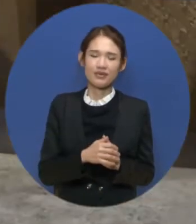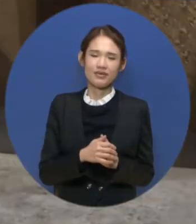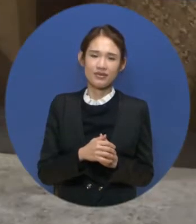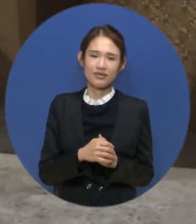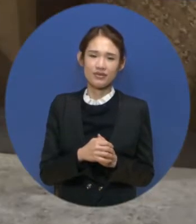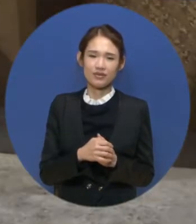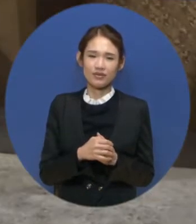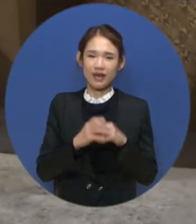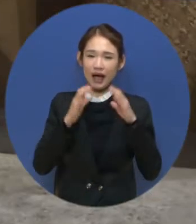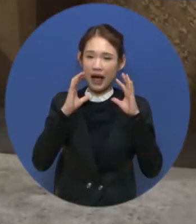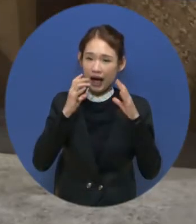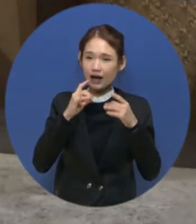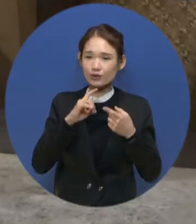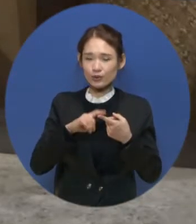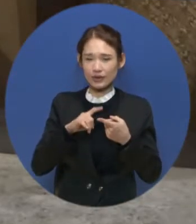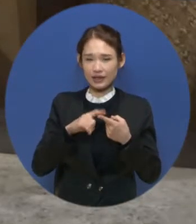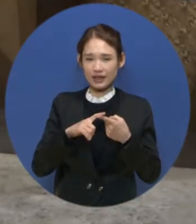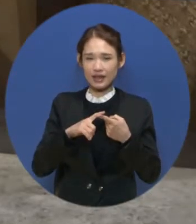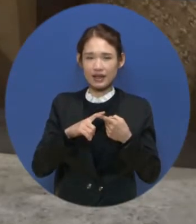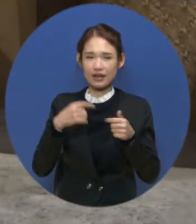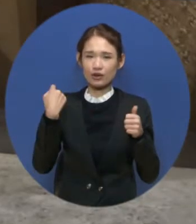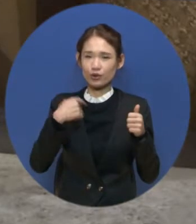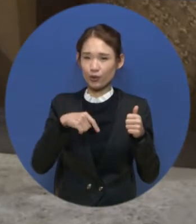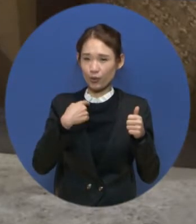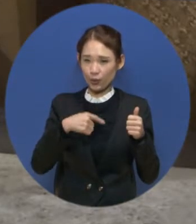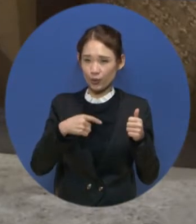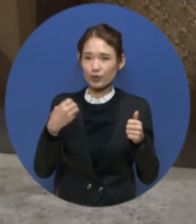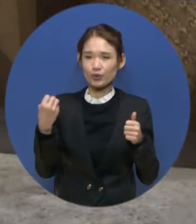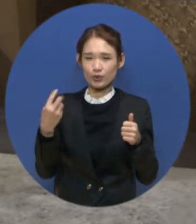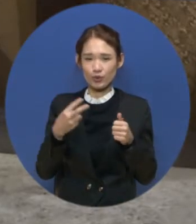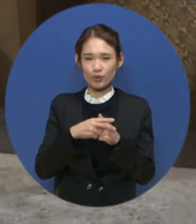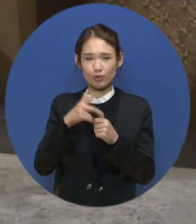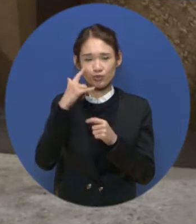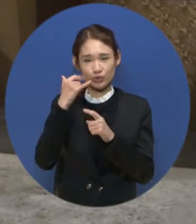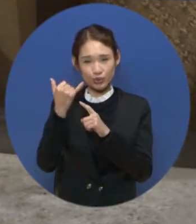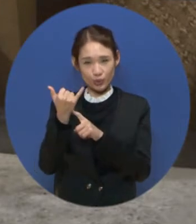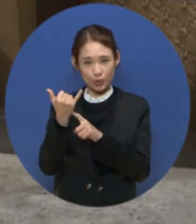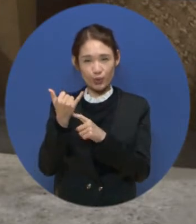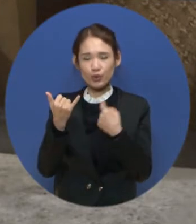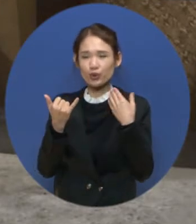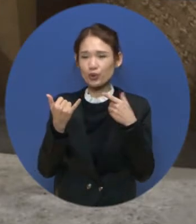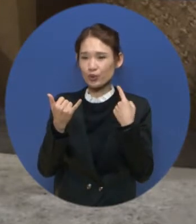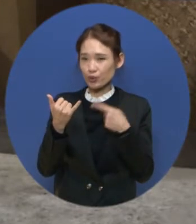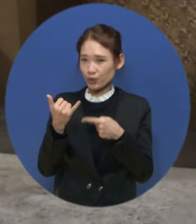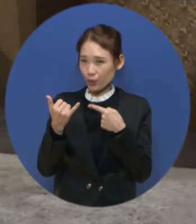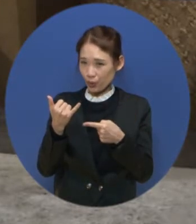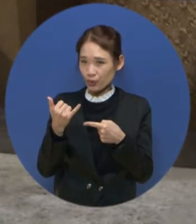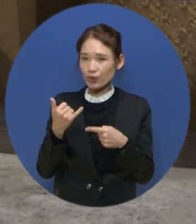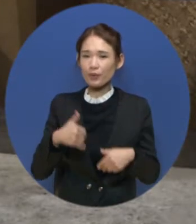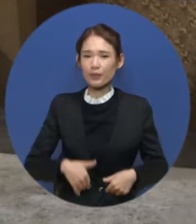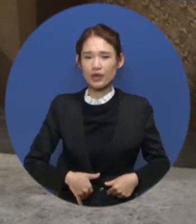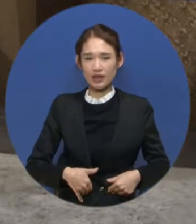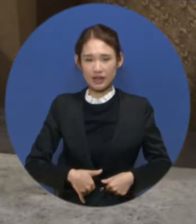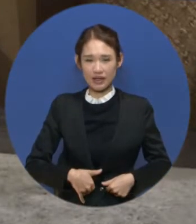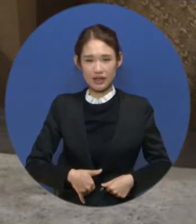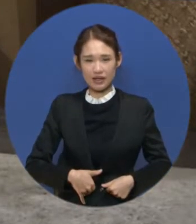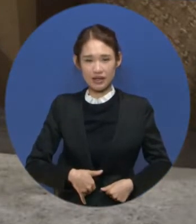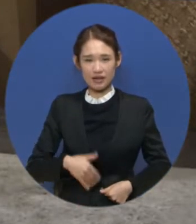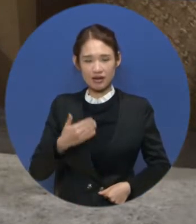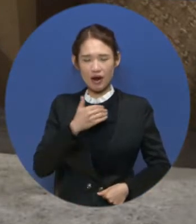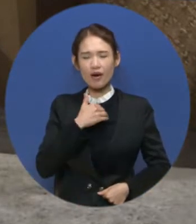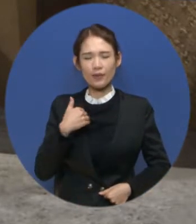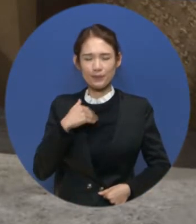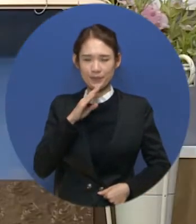있습니다. 그럼 그 아동들에 대한 교육뿐만 아니라 부모에 대한 교육도 필요하다는 것을 여실히 느끼는